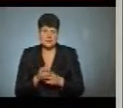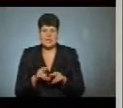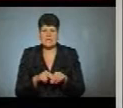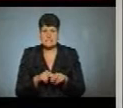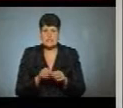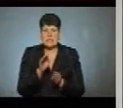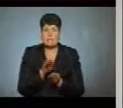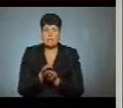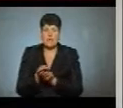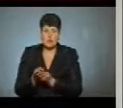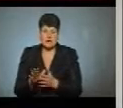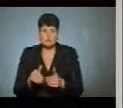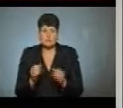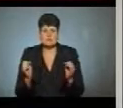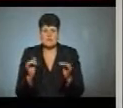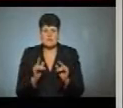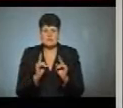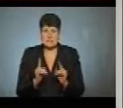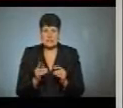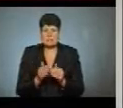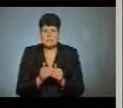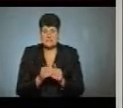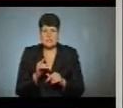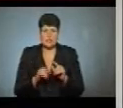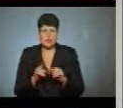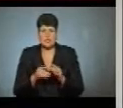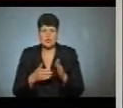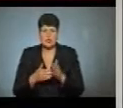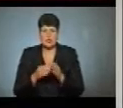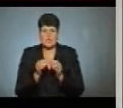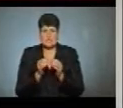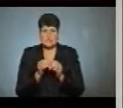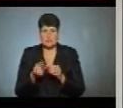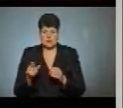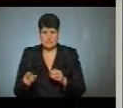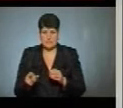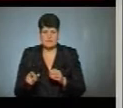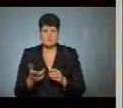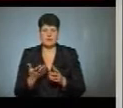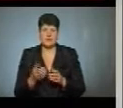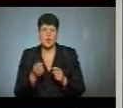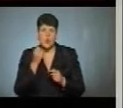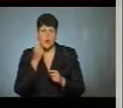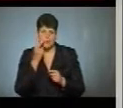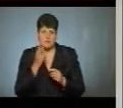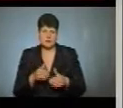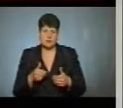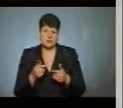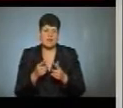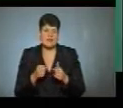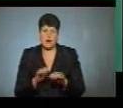і похоронах рекомендують збиратися тільки близькій родині та до 10 осіб. Поминальні обіди радять не